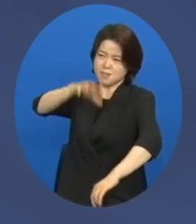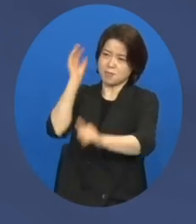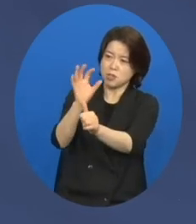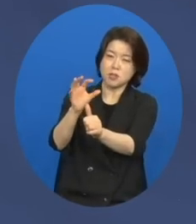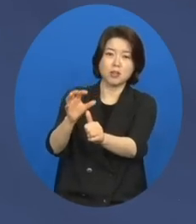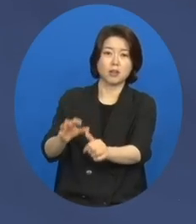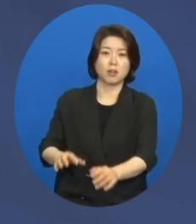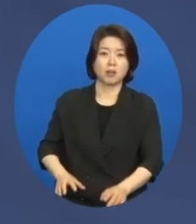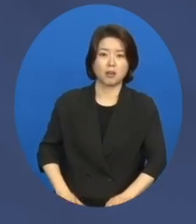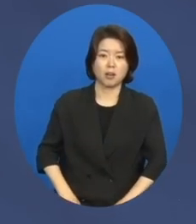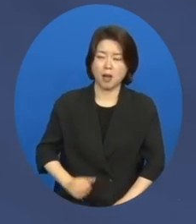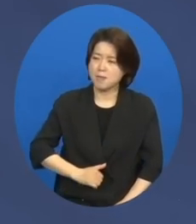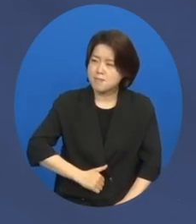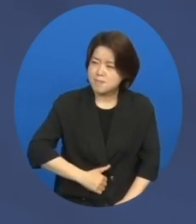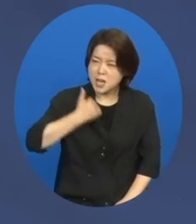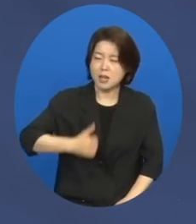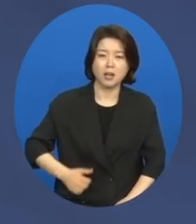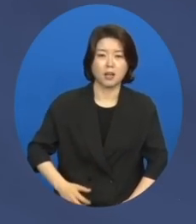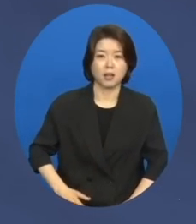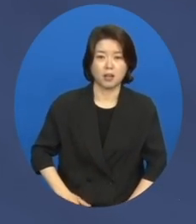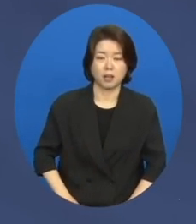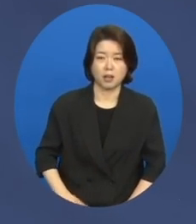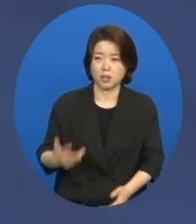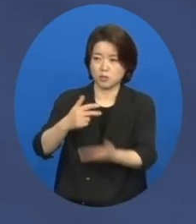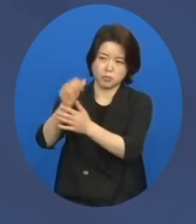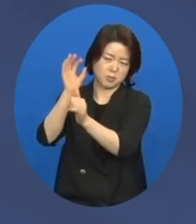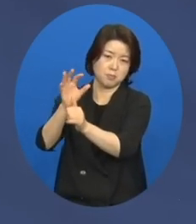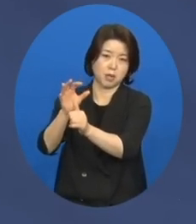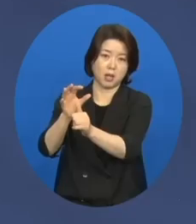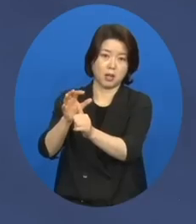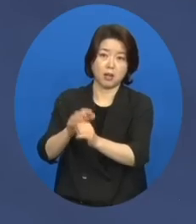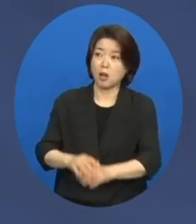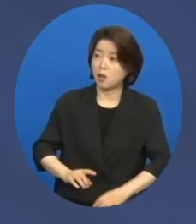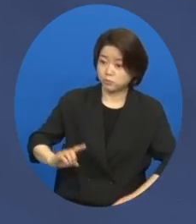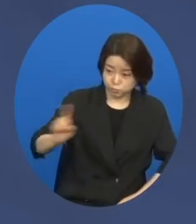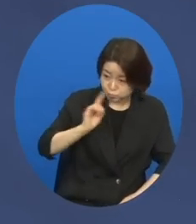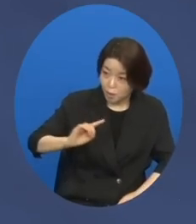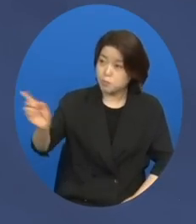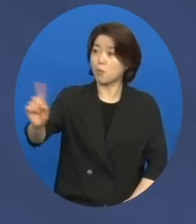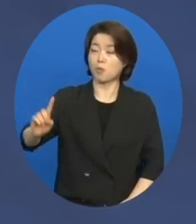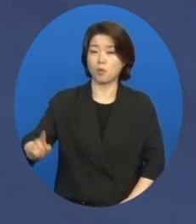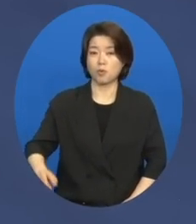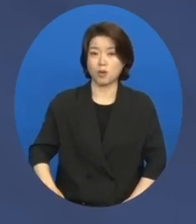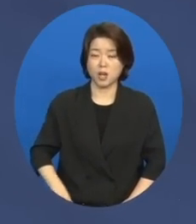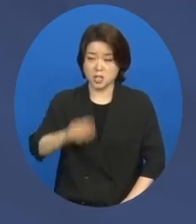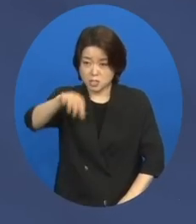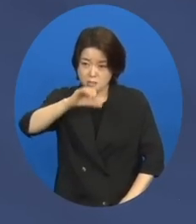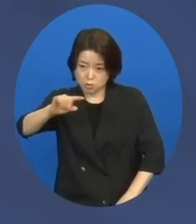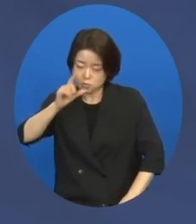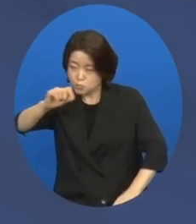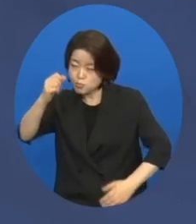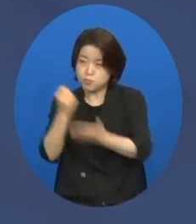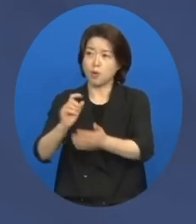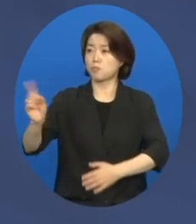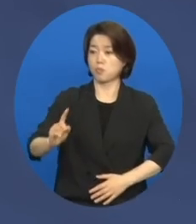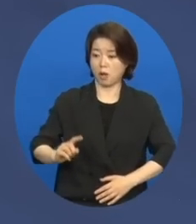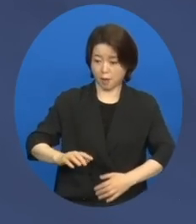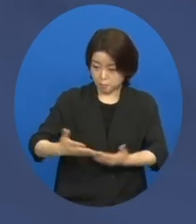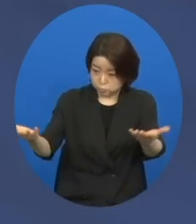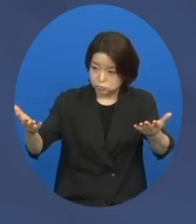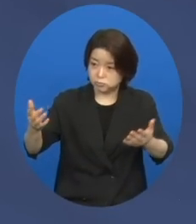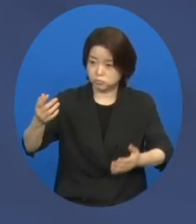책망하면서 분이 여기면서 주님을 나무랬어요. 무슨 말씀입니까? 십자가라니 무슨 이런 얘기가 다